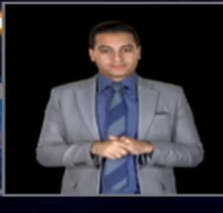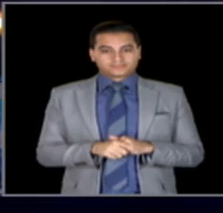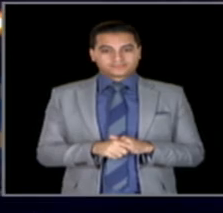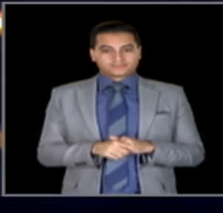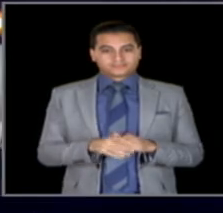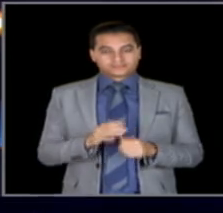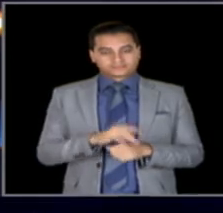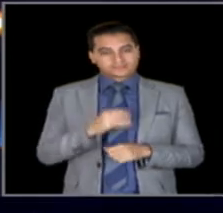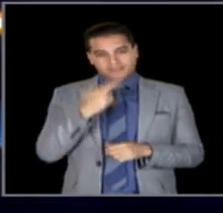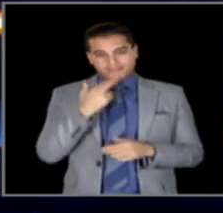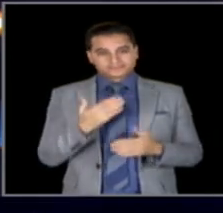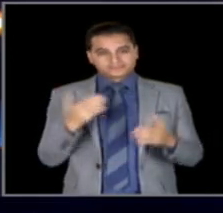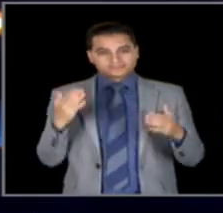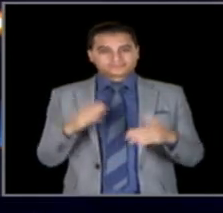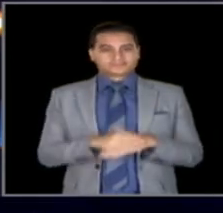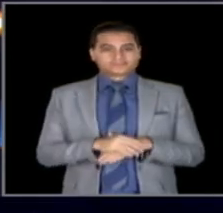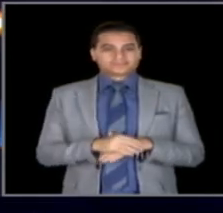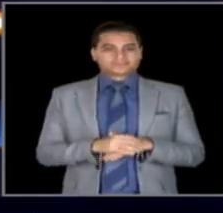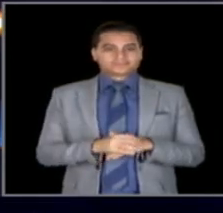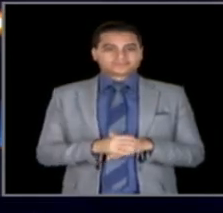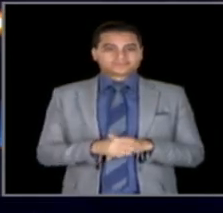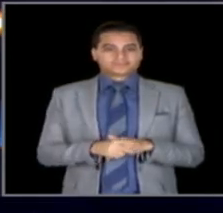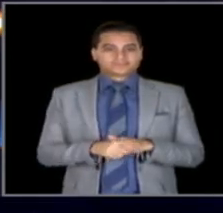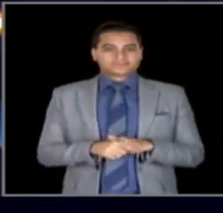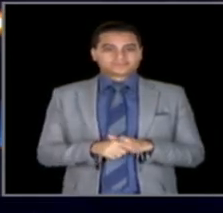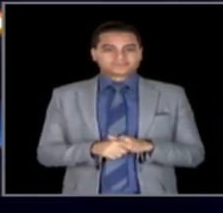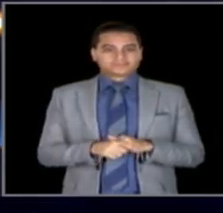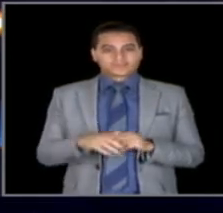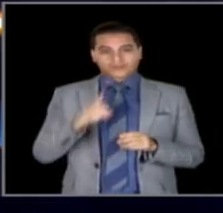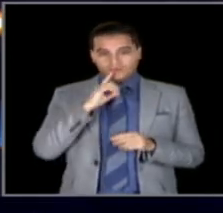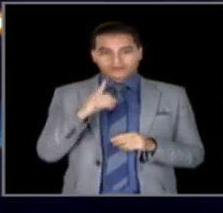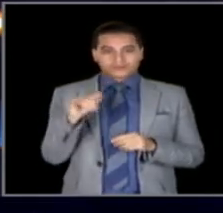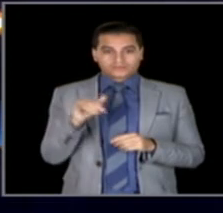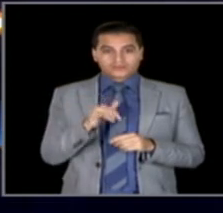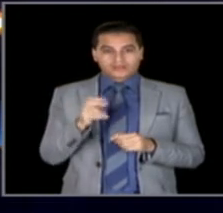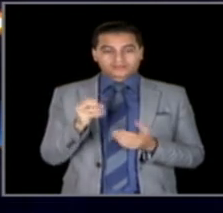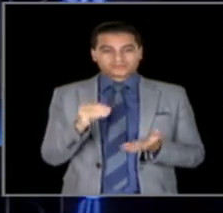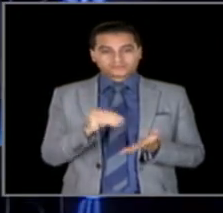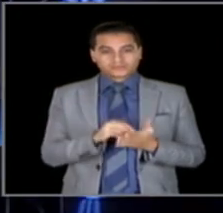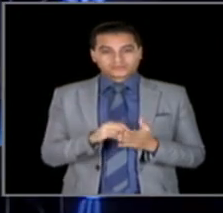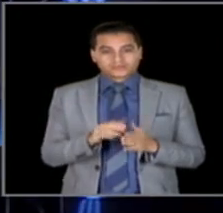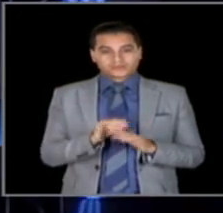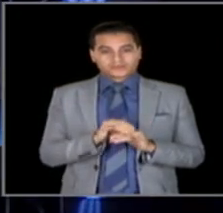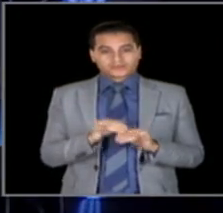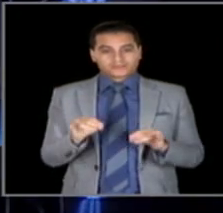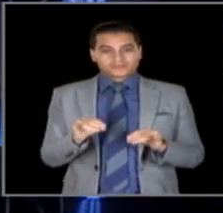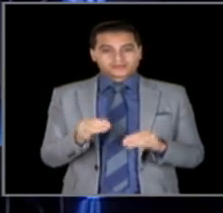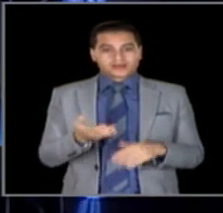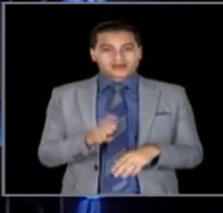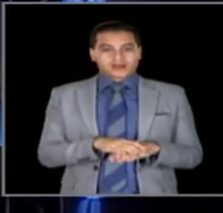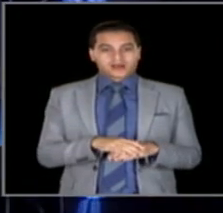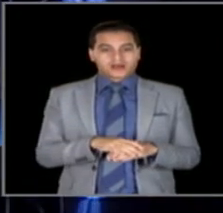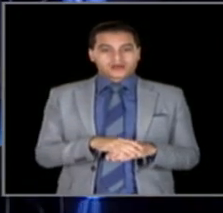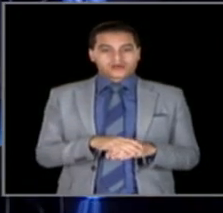هاردلك. هاردلك يا أحمد وهاردلك يا سيف. ولكن 25 نقطة راحوا للحوت